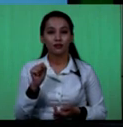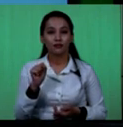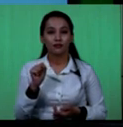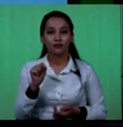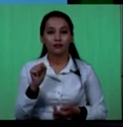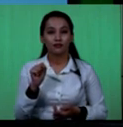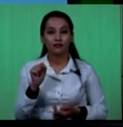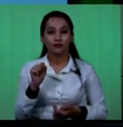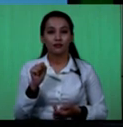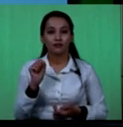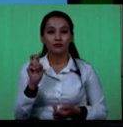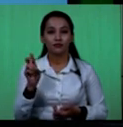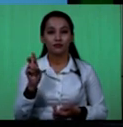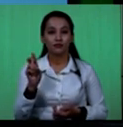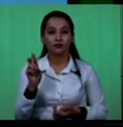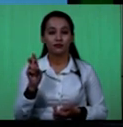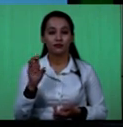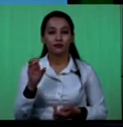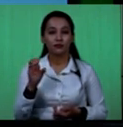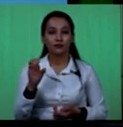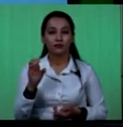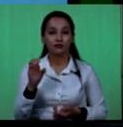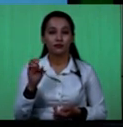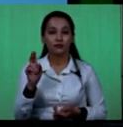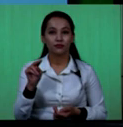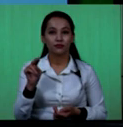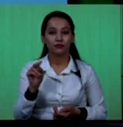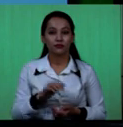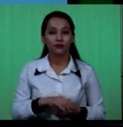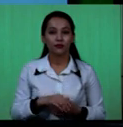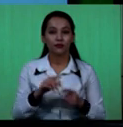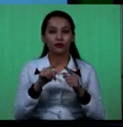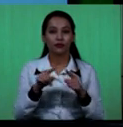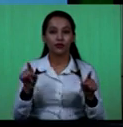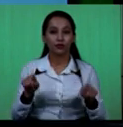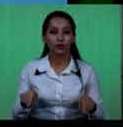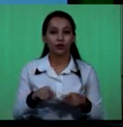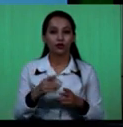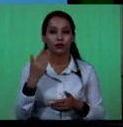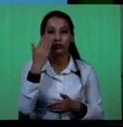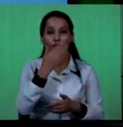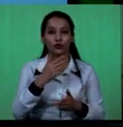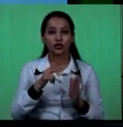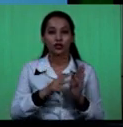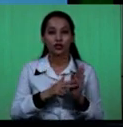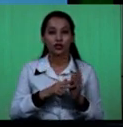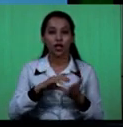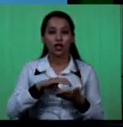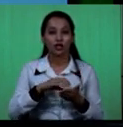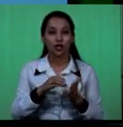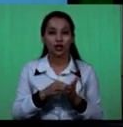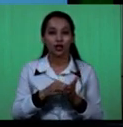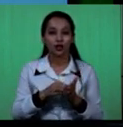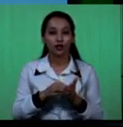A, B, S, D to'rtburchakning yuzi 8 ta katakdan